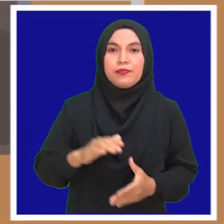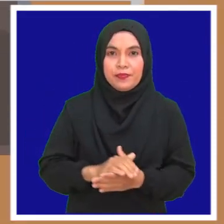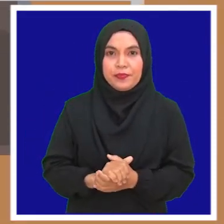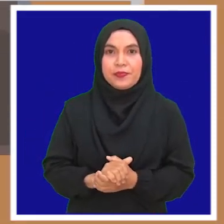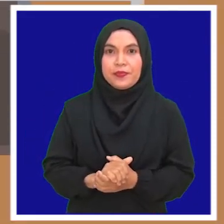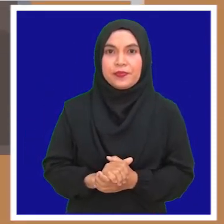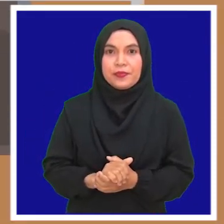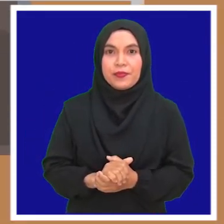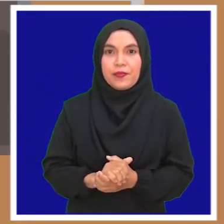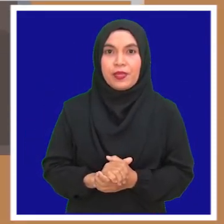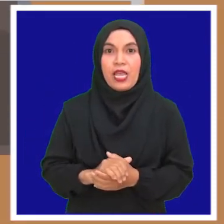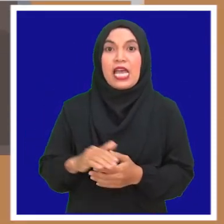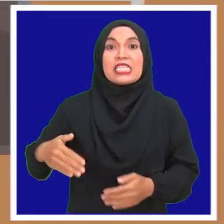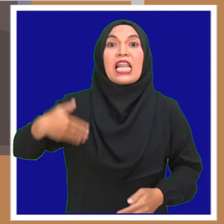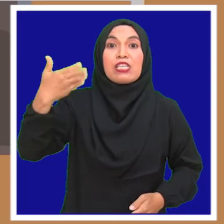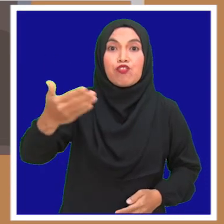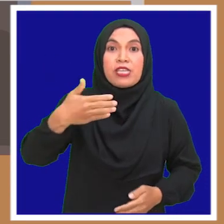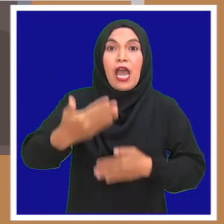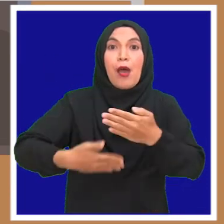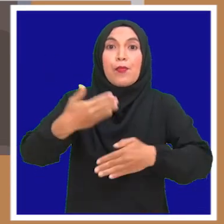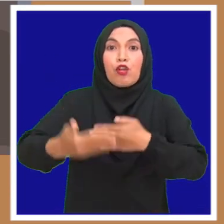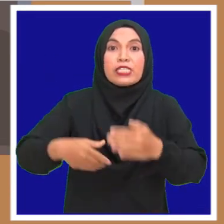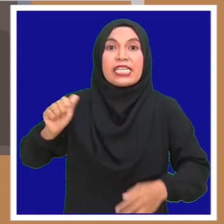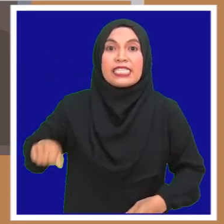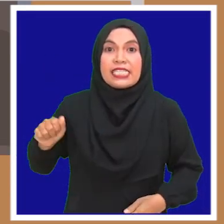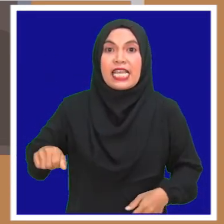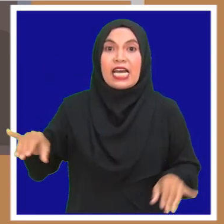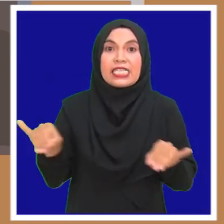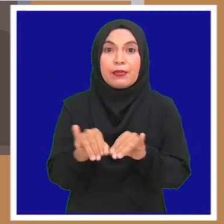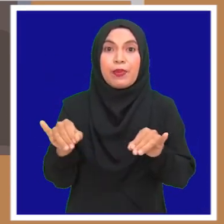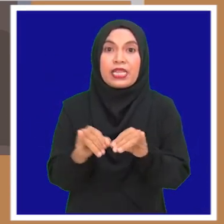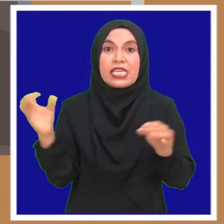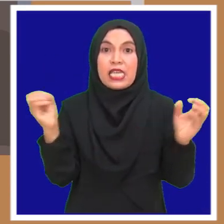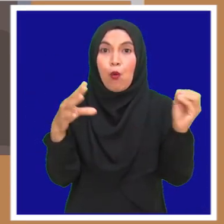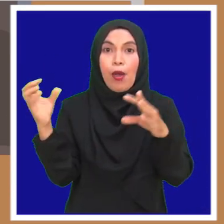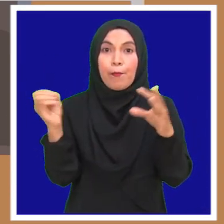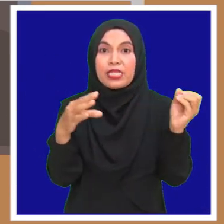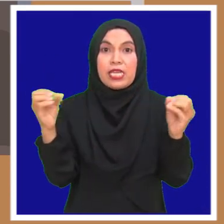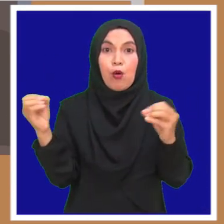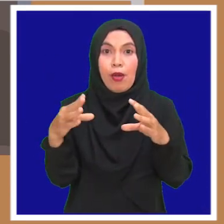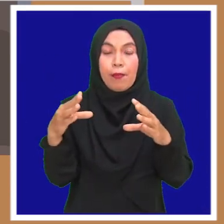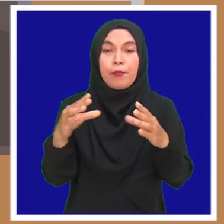Selanjutnya, proses persidangan seperti jawab-menjawab, kesimpulan,